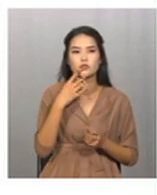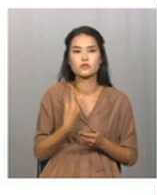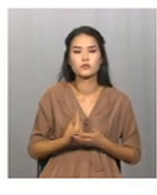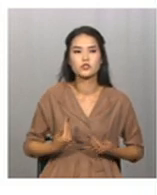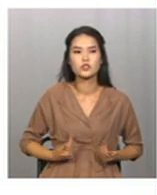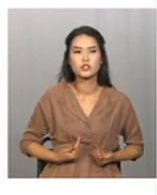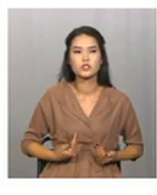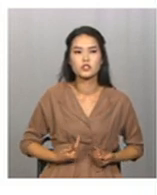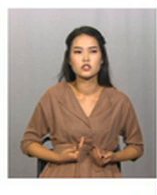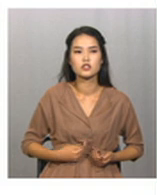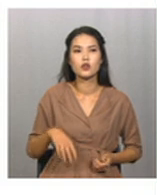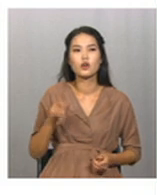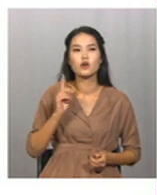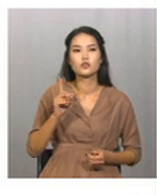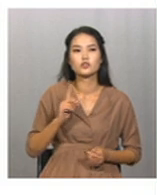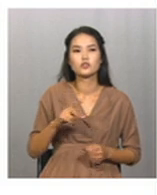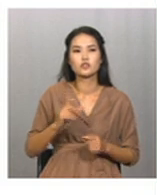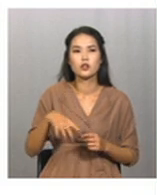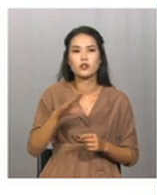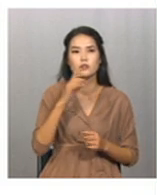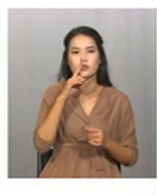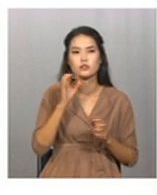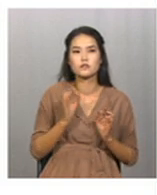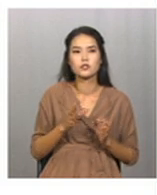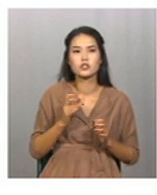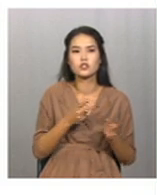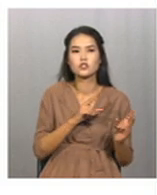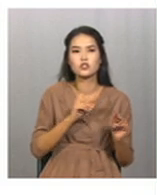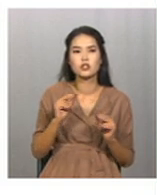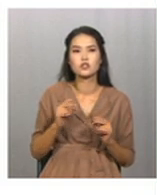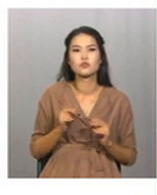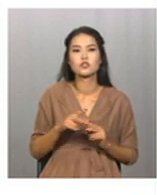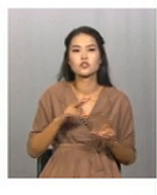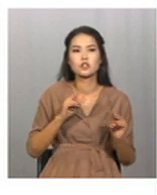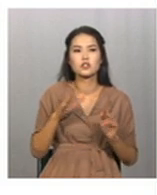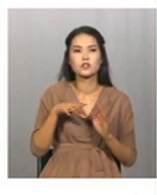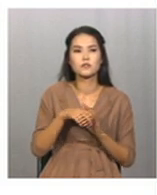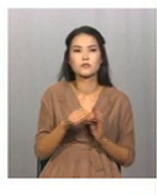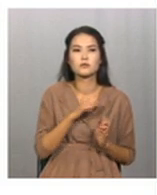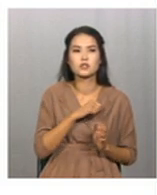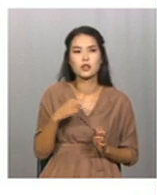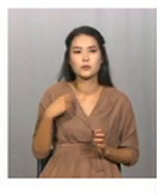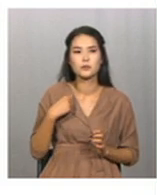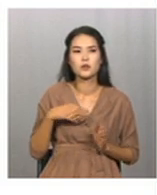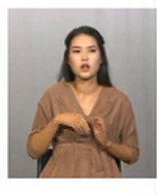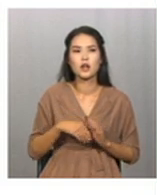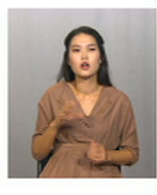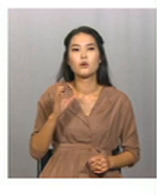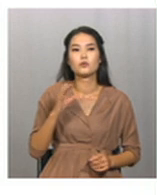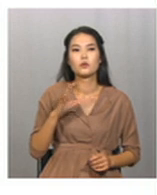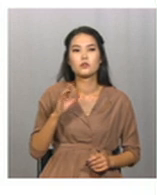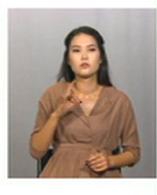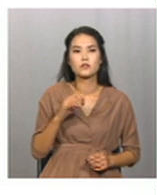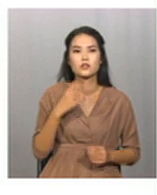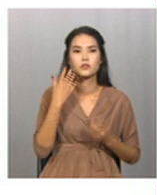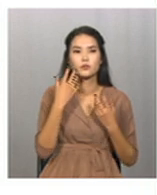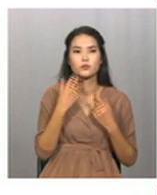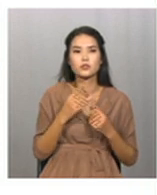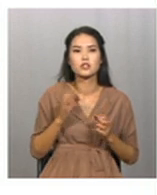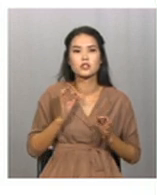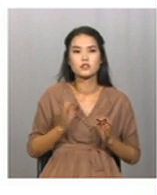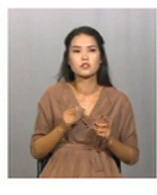своим, жизнью, что человек сотворен для счастья, что счастье в нем самом, в удовлетворении